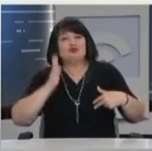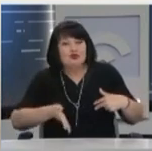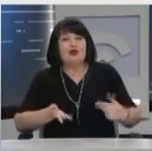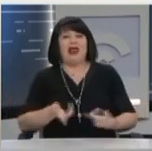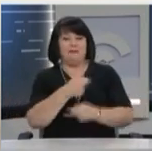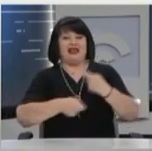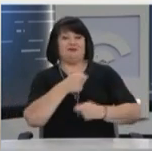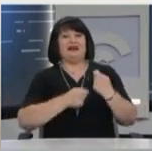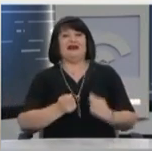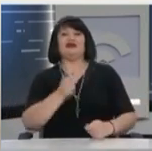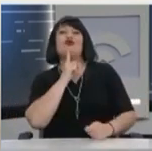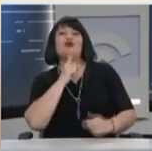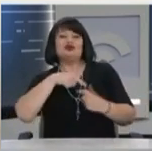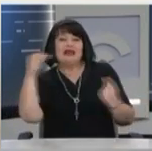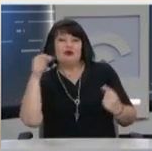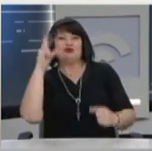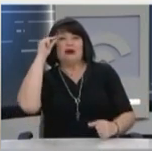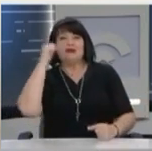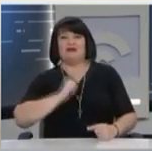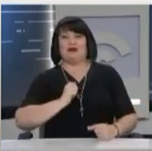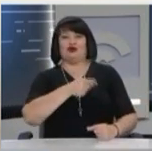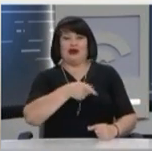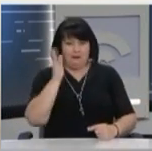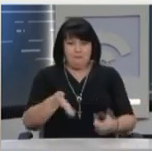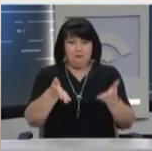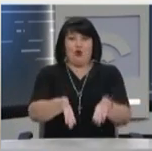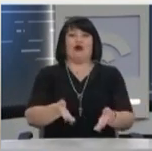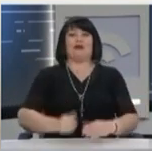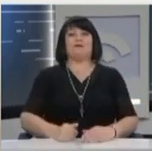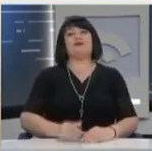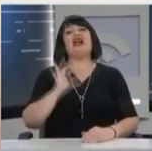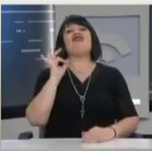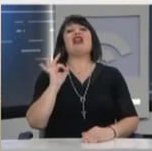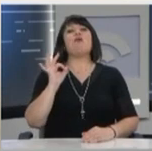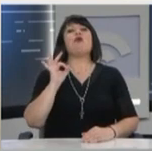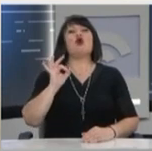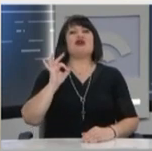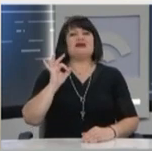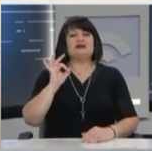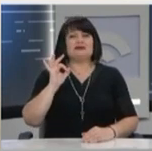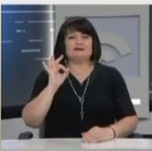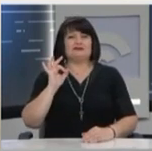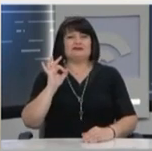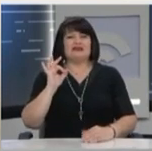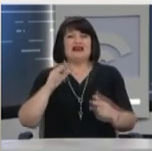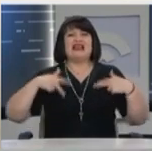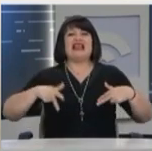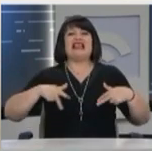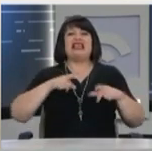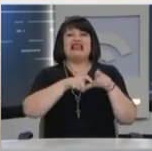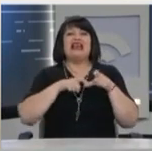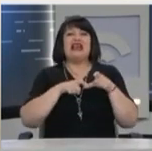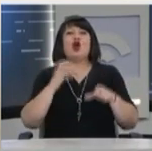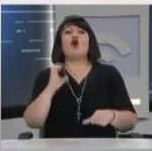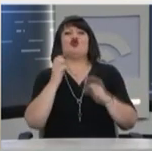Μητσοτάκη, να είναι και επιχειρηματίας. Γιατί εδώ μπορεί. Γιατί να μην μπορεί, ας πούμε, στη Fraport, η οποία είναι κρατική εταιρεία. Γιατί να μην μπορεί